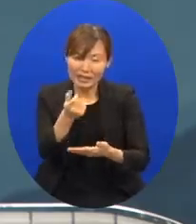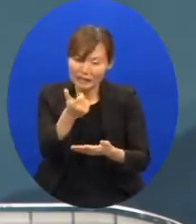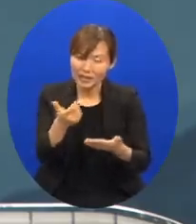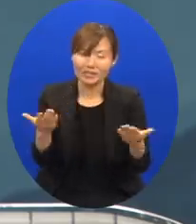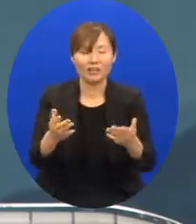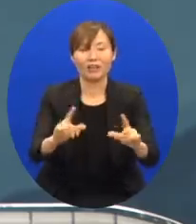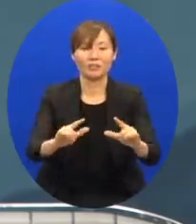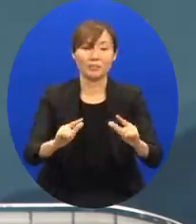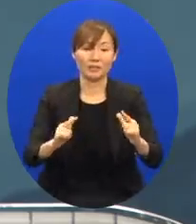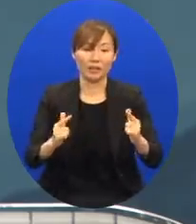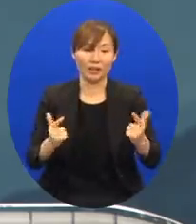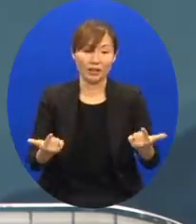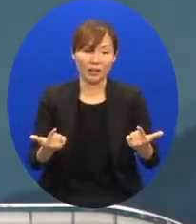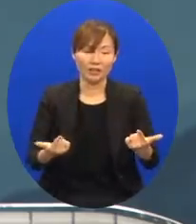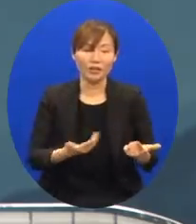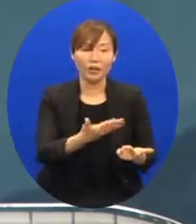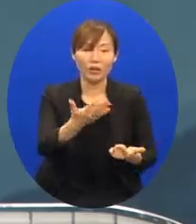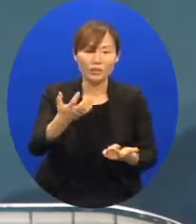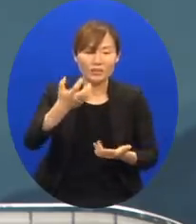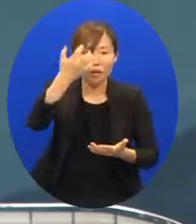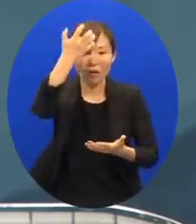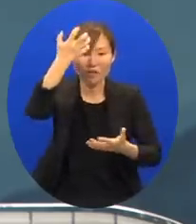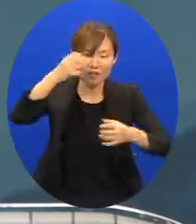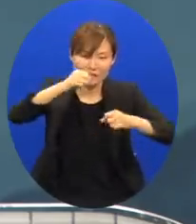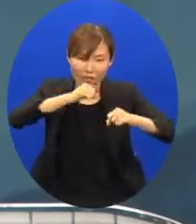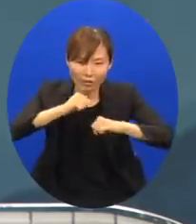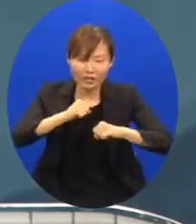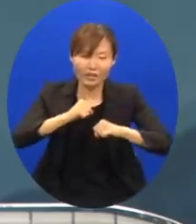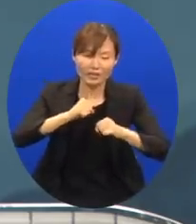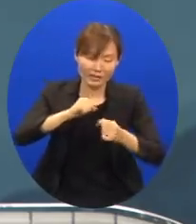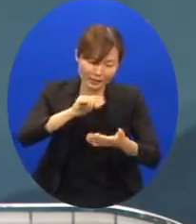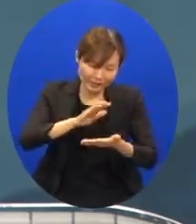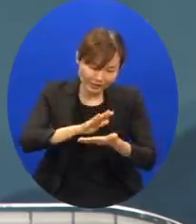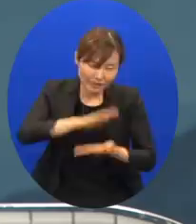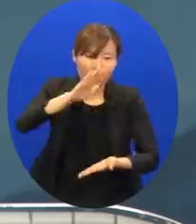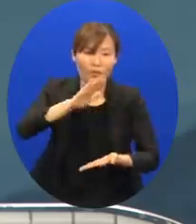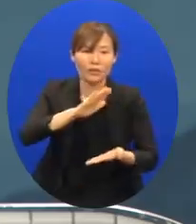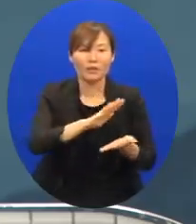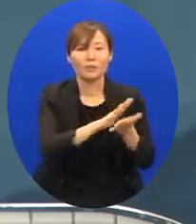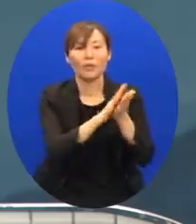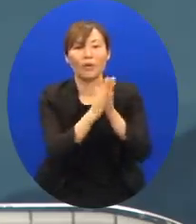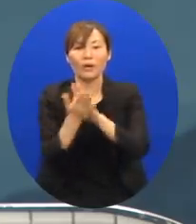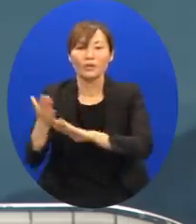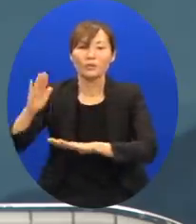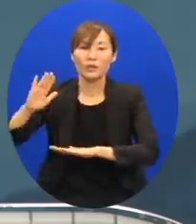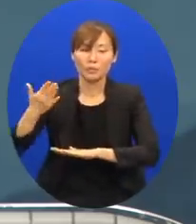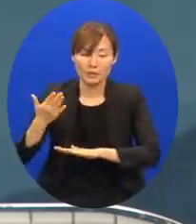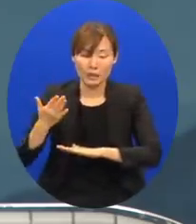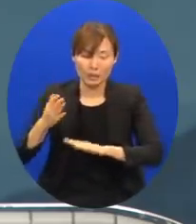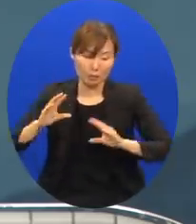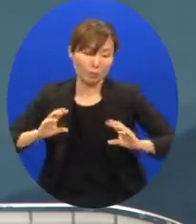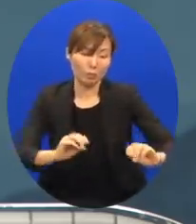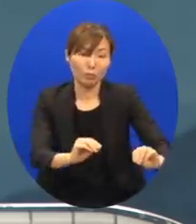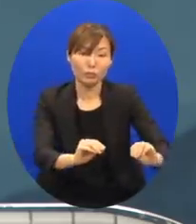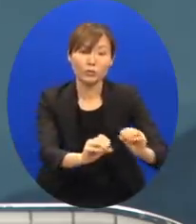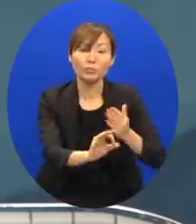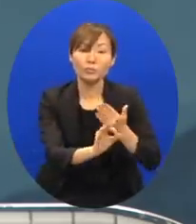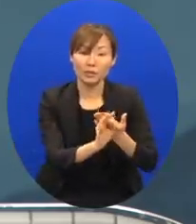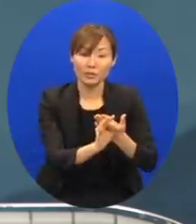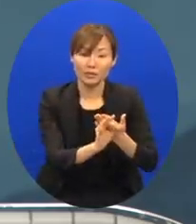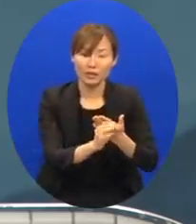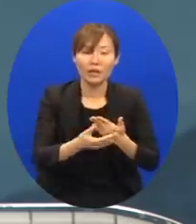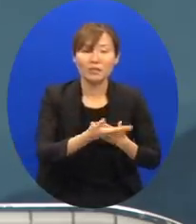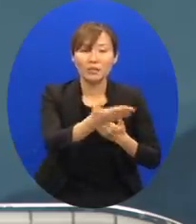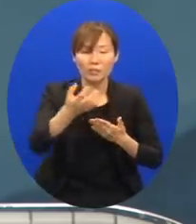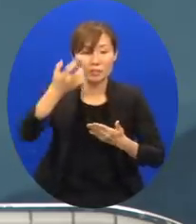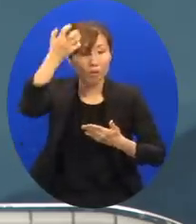그렇게 할게 여러분 안에 성령의 역사는 계속해서 더 뜨거워 지게 됩니다 만약에 여러분이 그 일을 중단하면 어느 순간에